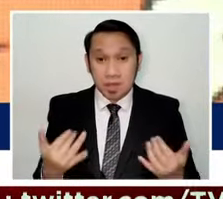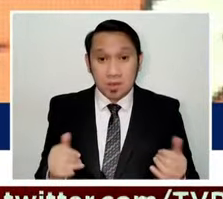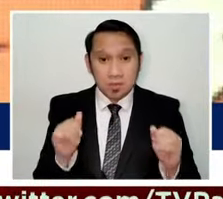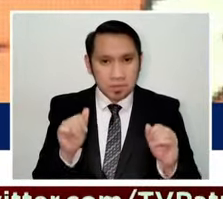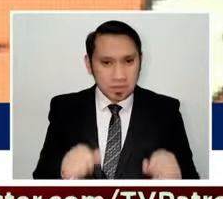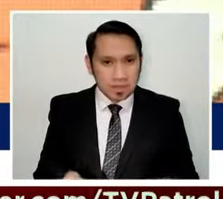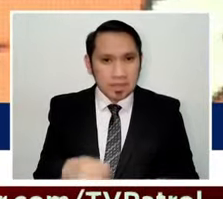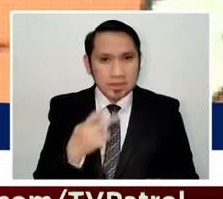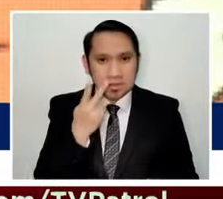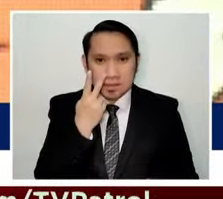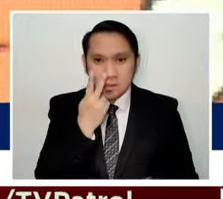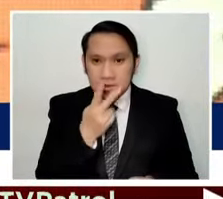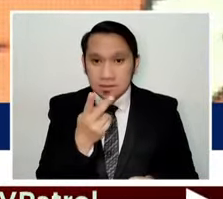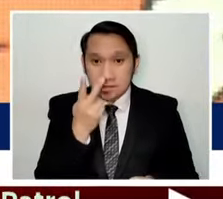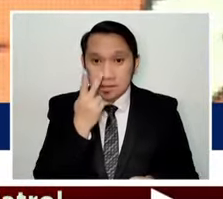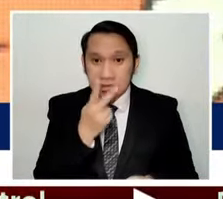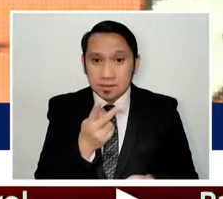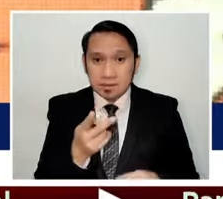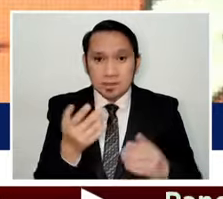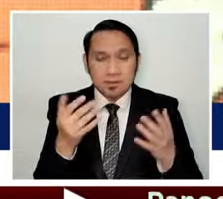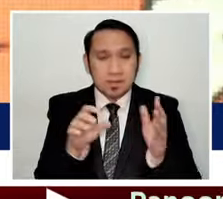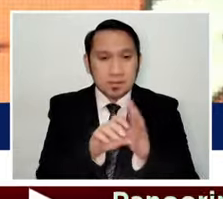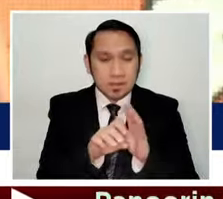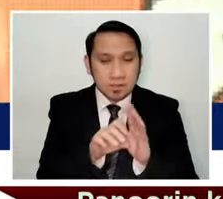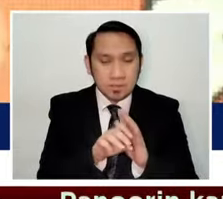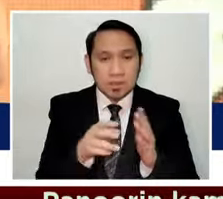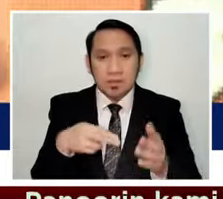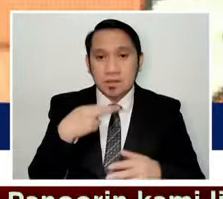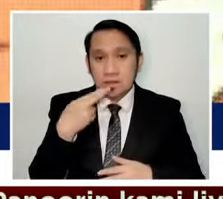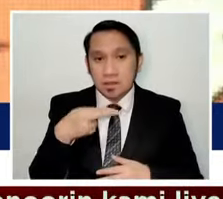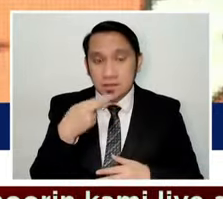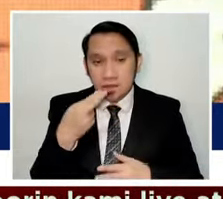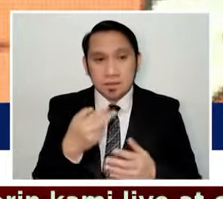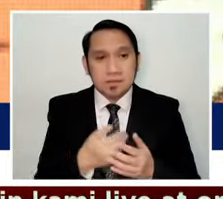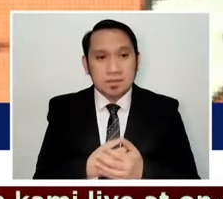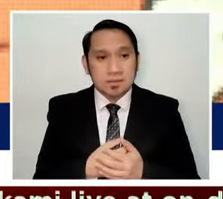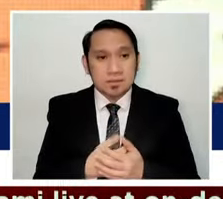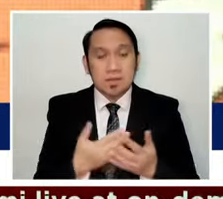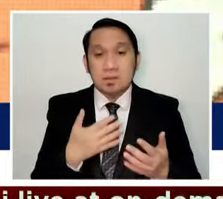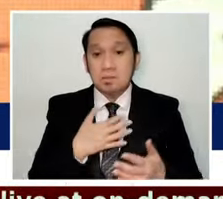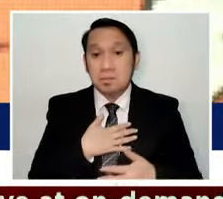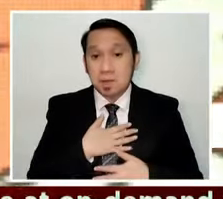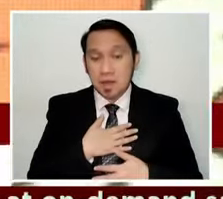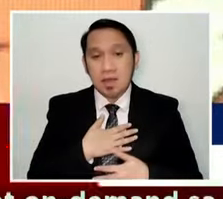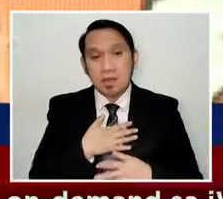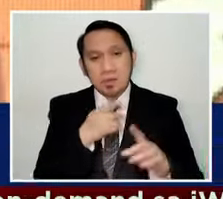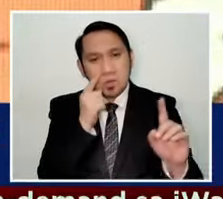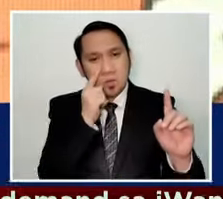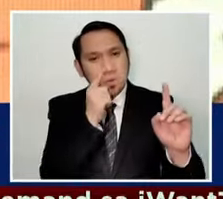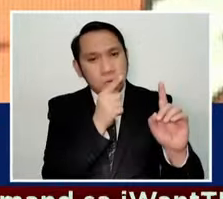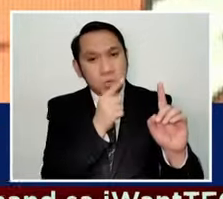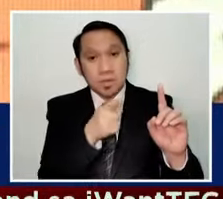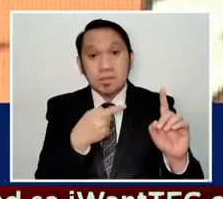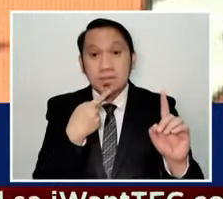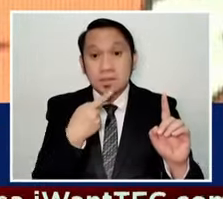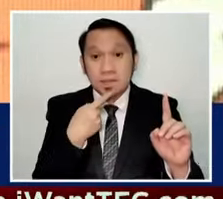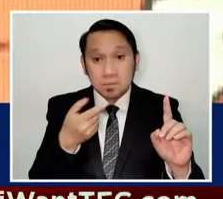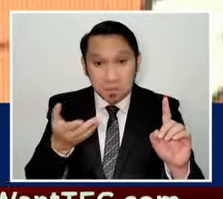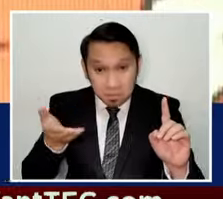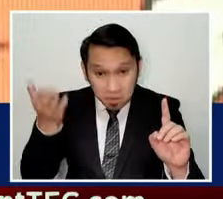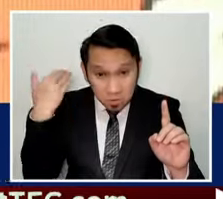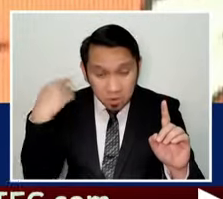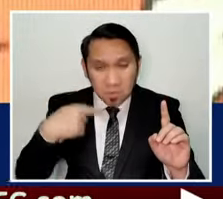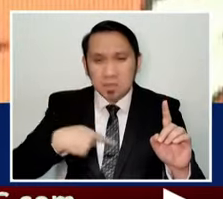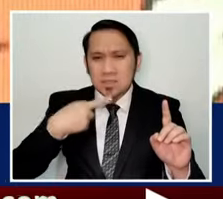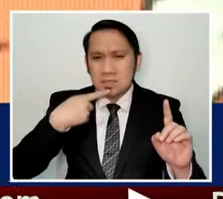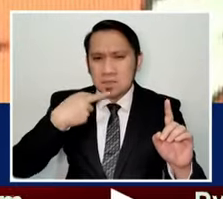yung halimbawa, yung bigas, yung aking pangarap na sinabi na nung